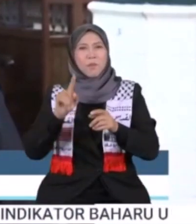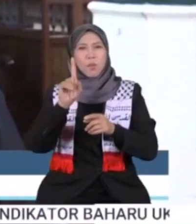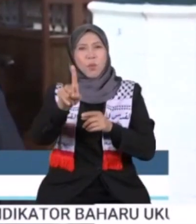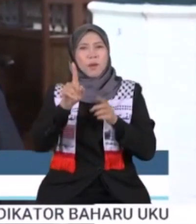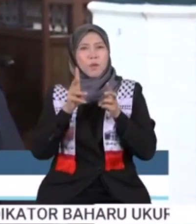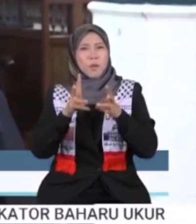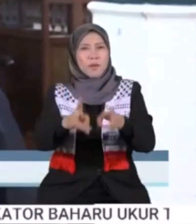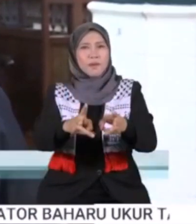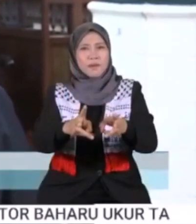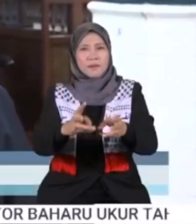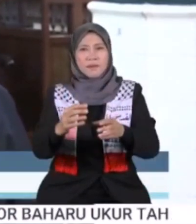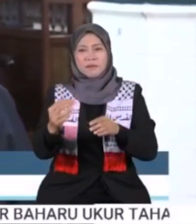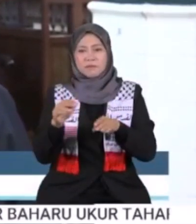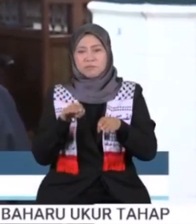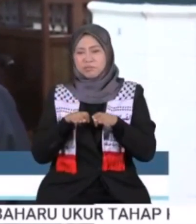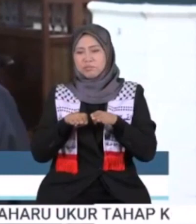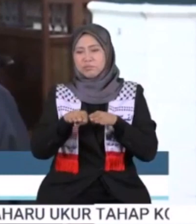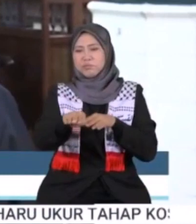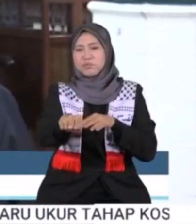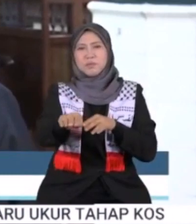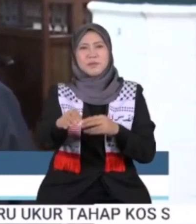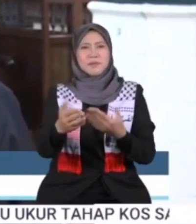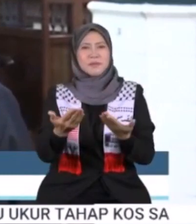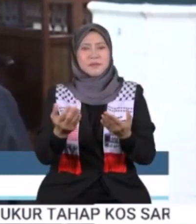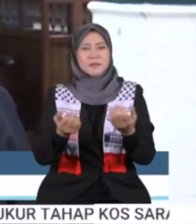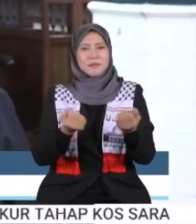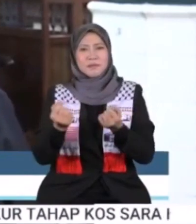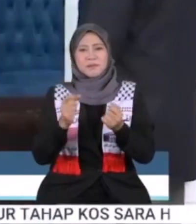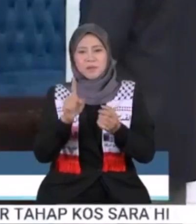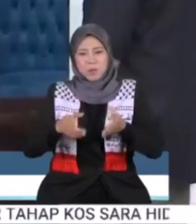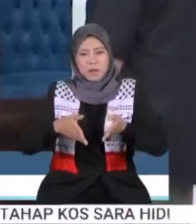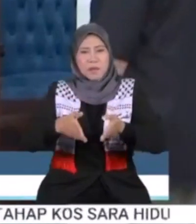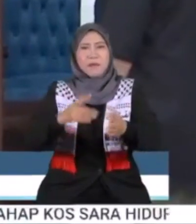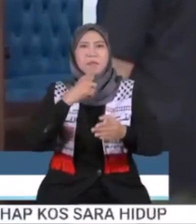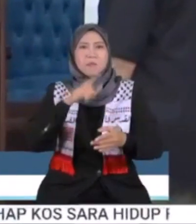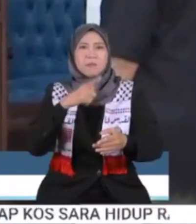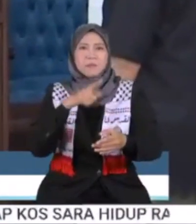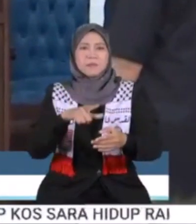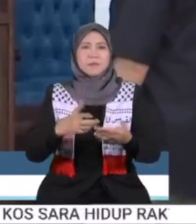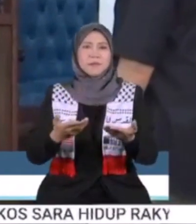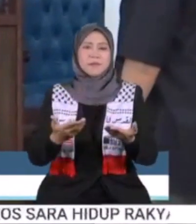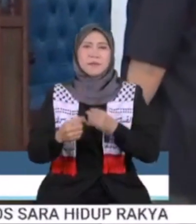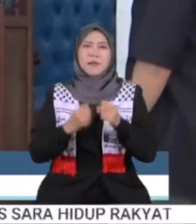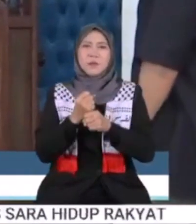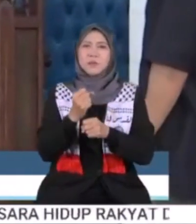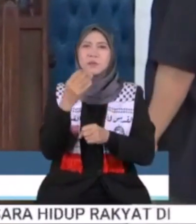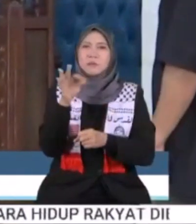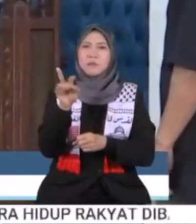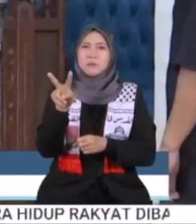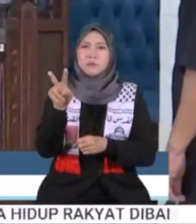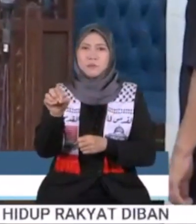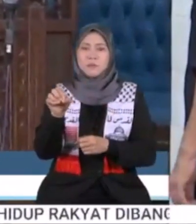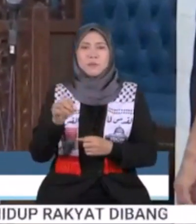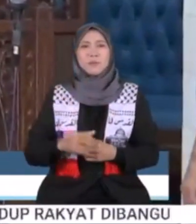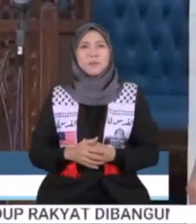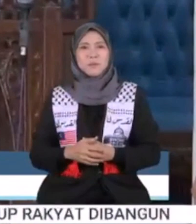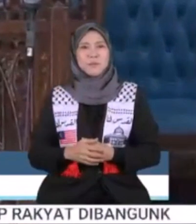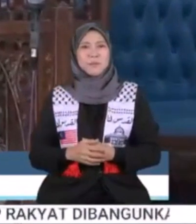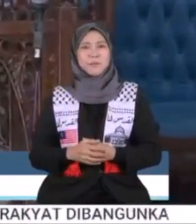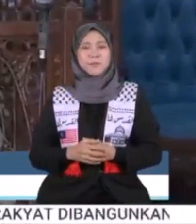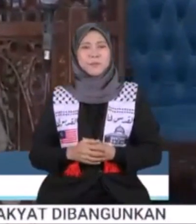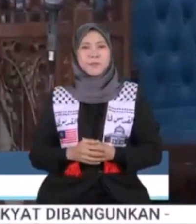sajalah. Itu kira macam tahun 20 lah masa bapa saya bercerita tu.